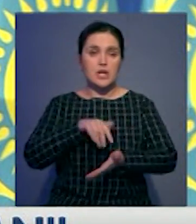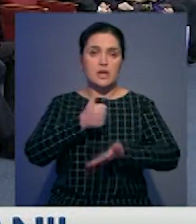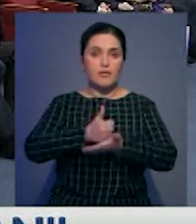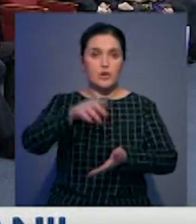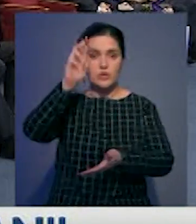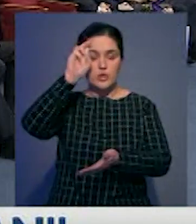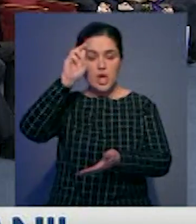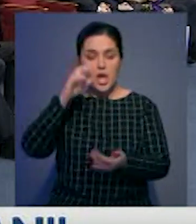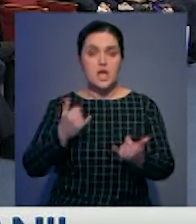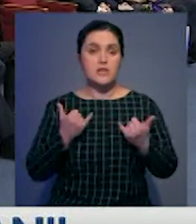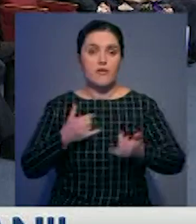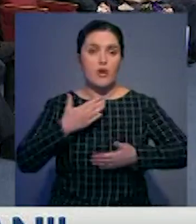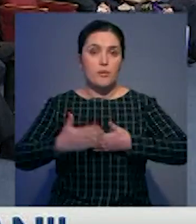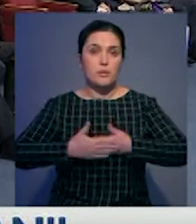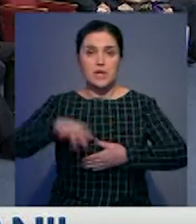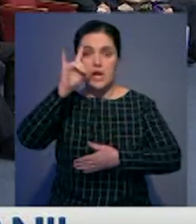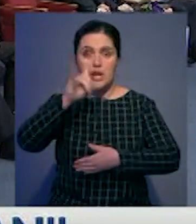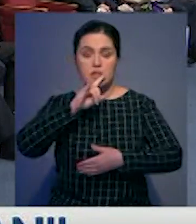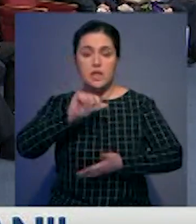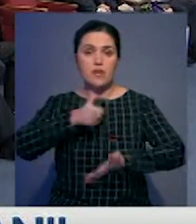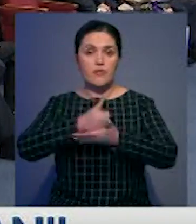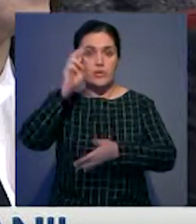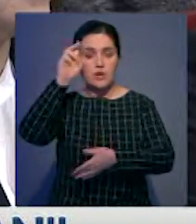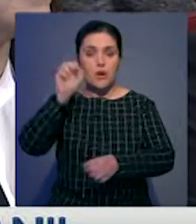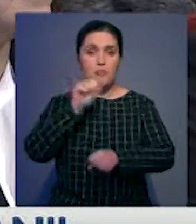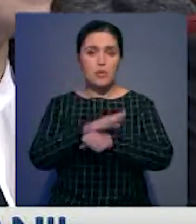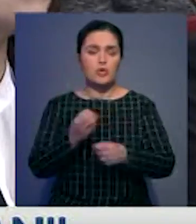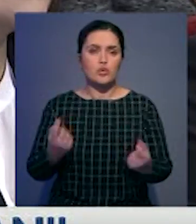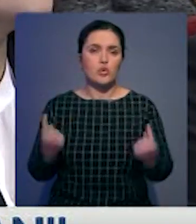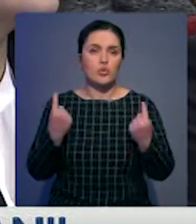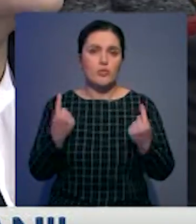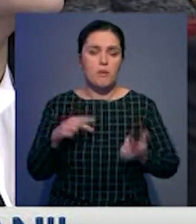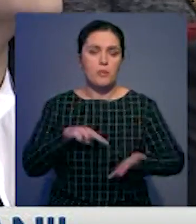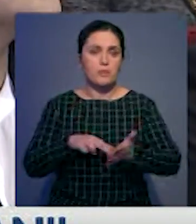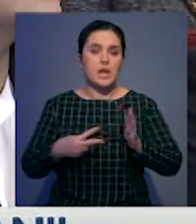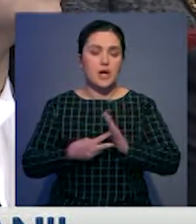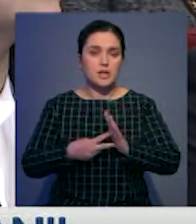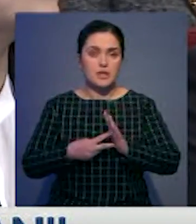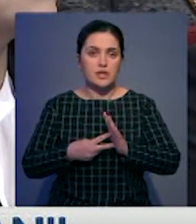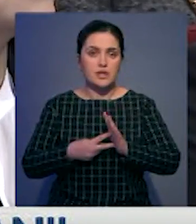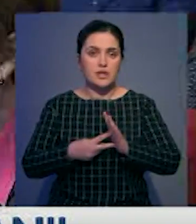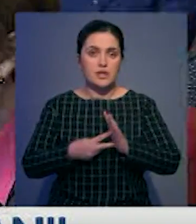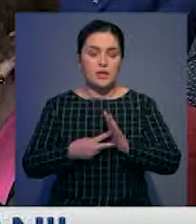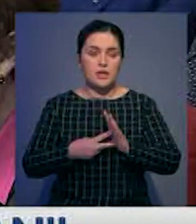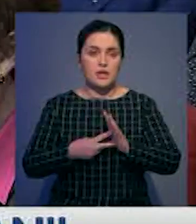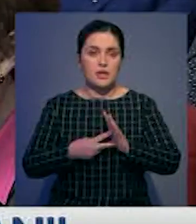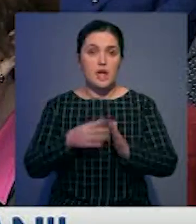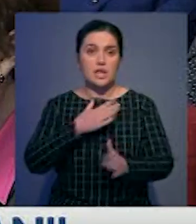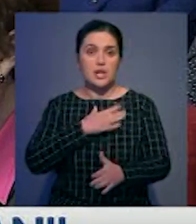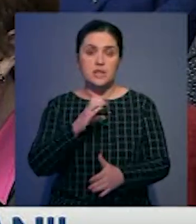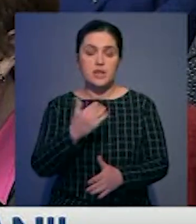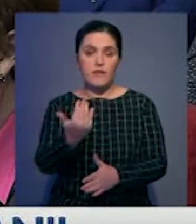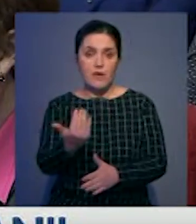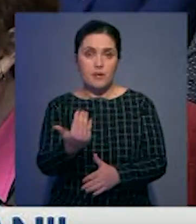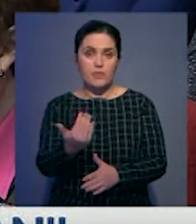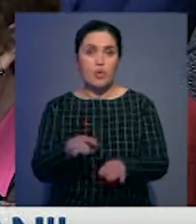Казахстана. Сегодня перед страной Елбасы поставил еще более масштабные стратегические задачи. И наша с вами общая